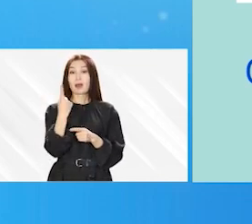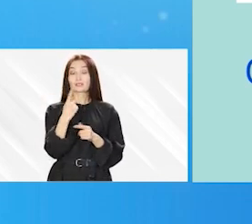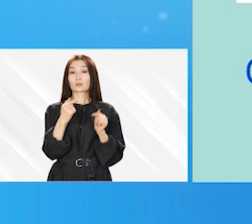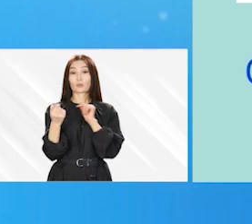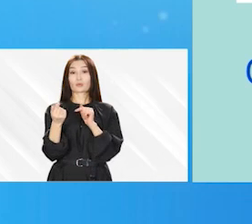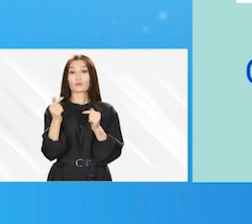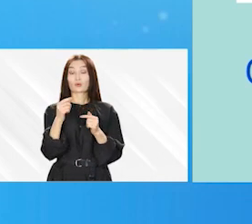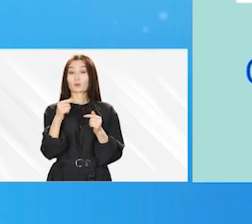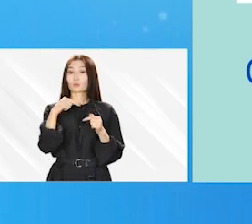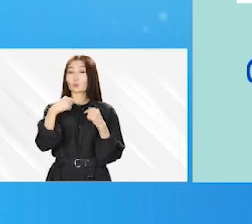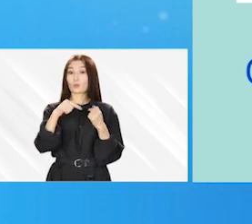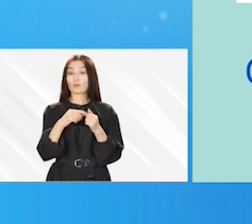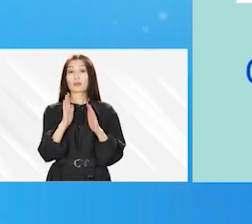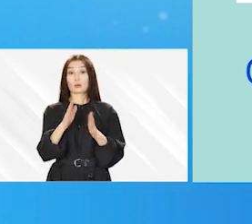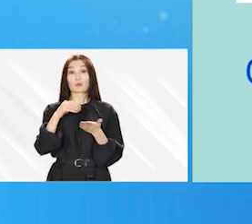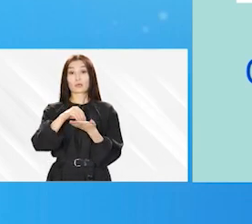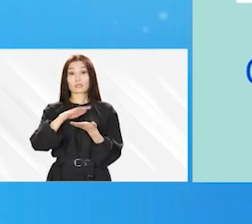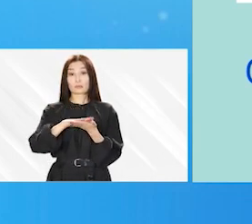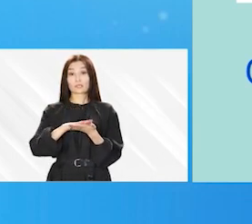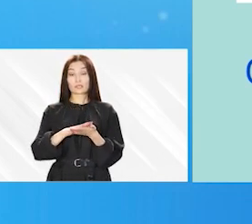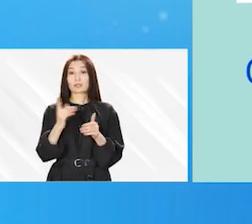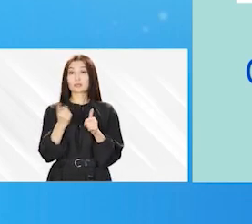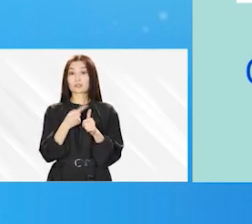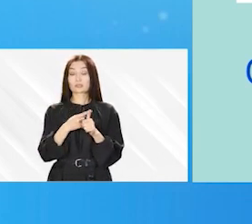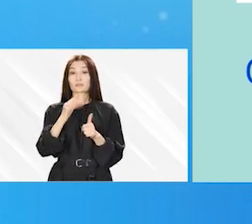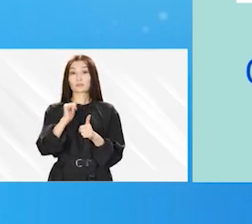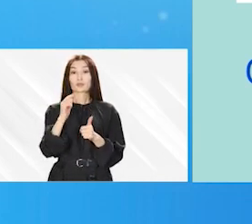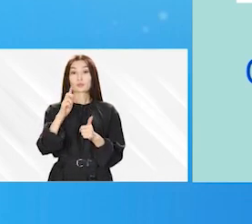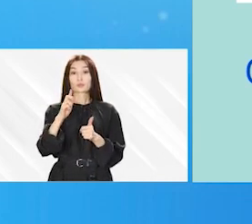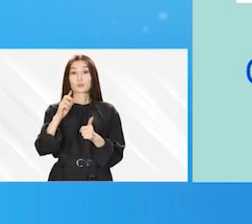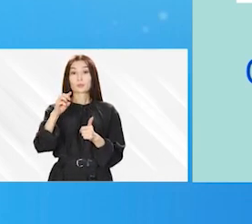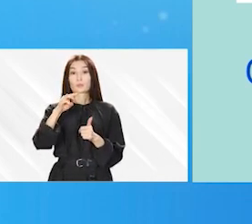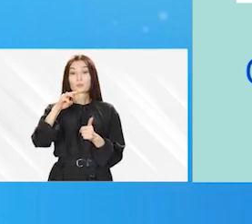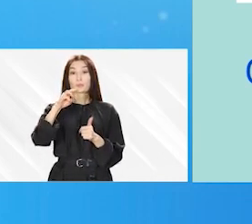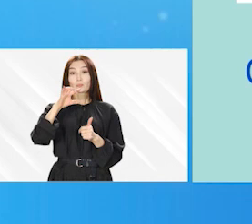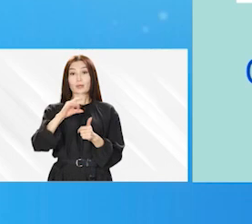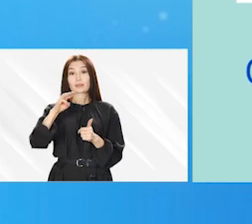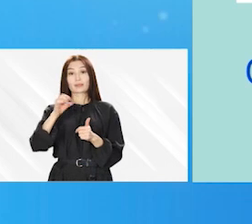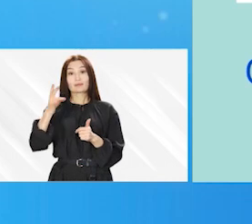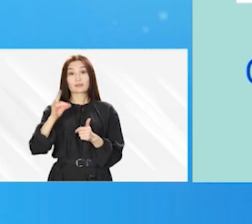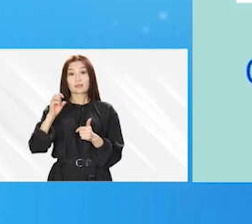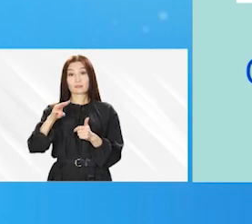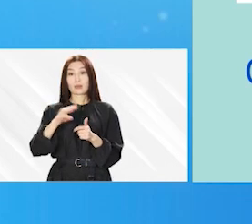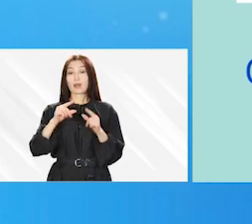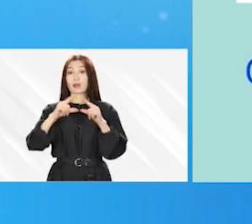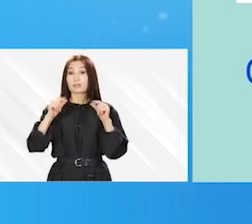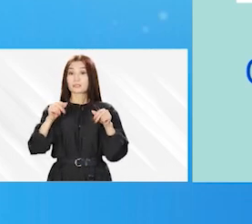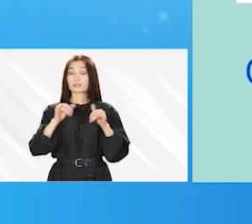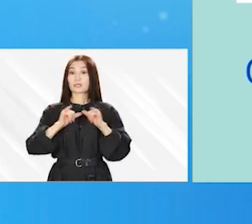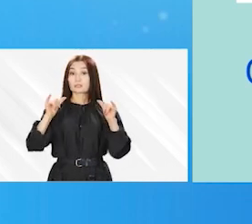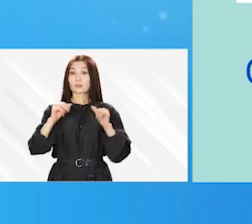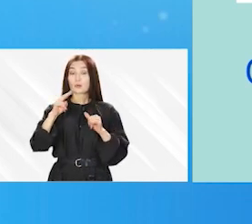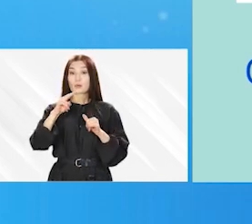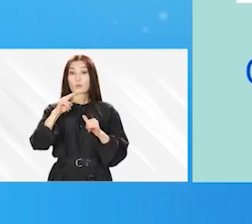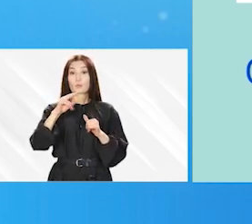против другого такое расположение листьев называют супротивно у некоторых растений листья развиваются по